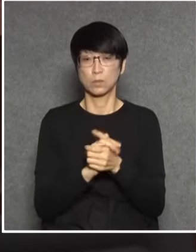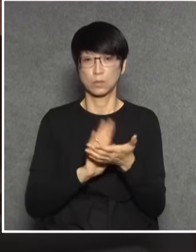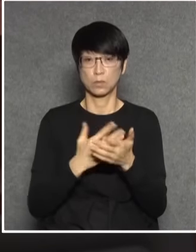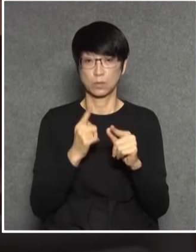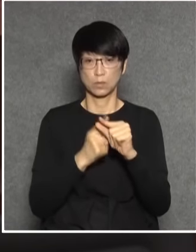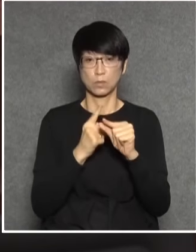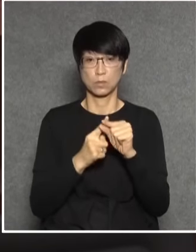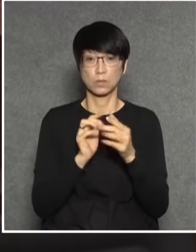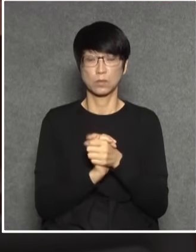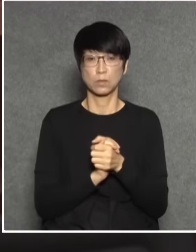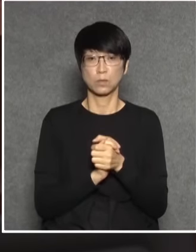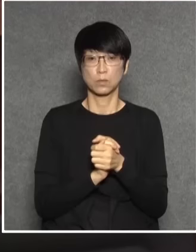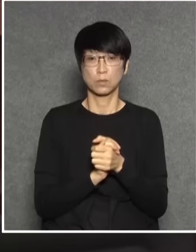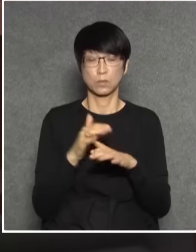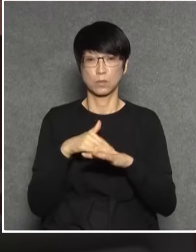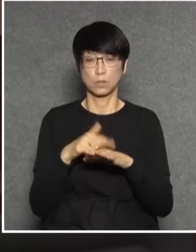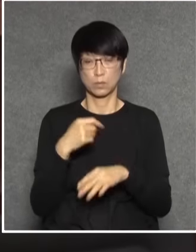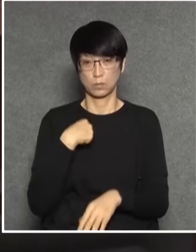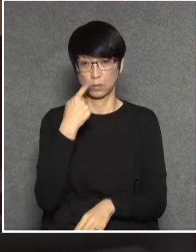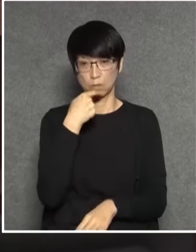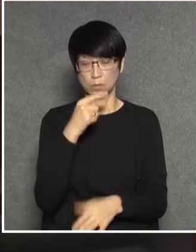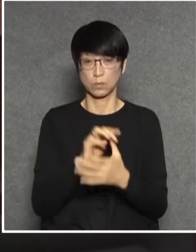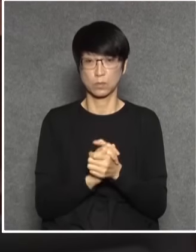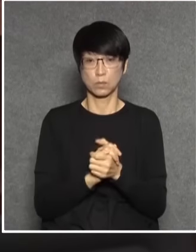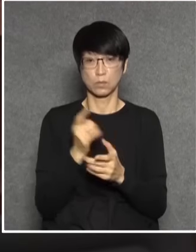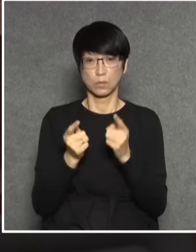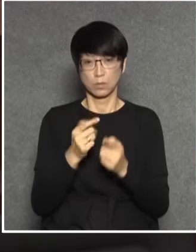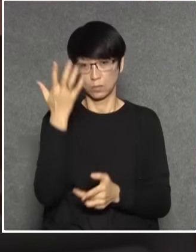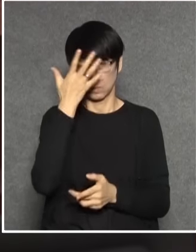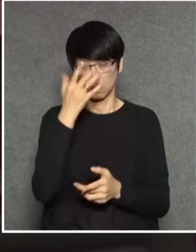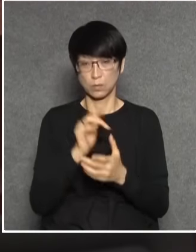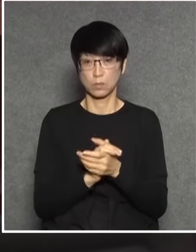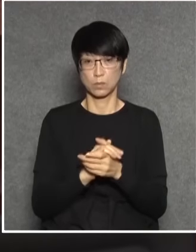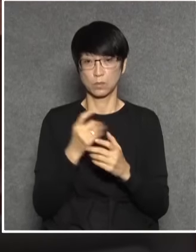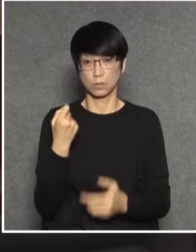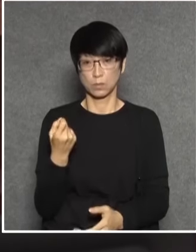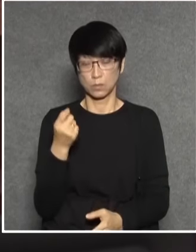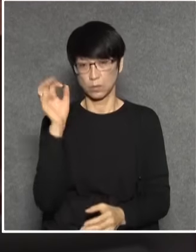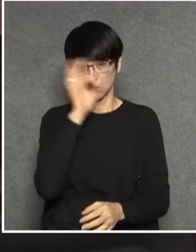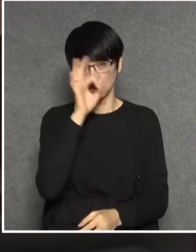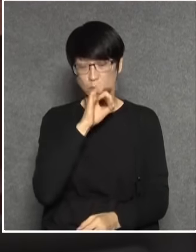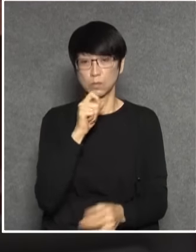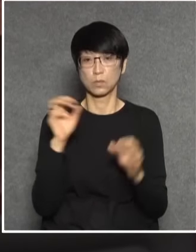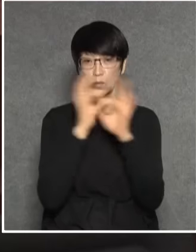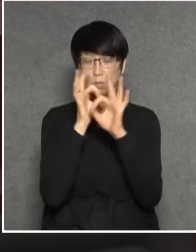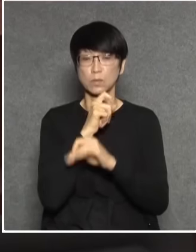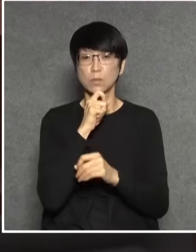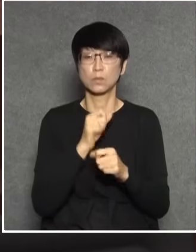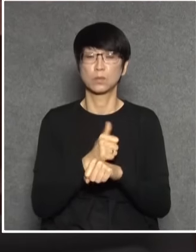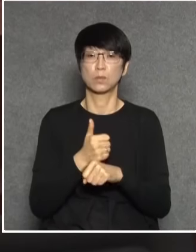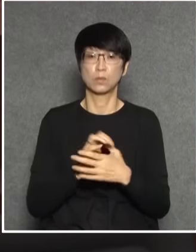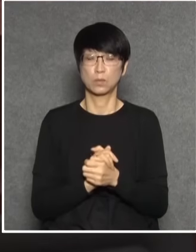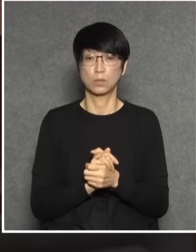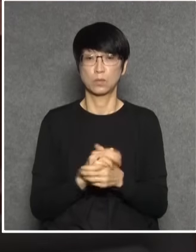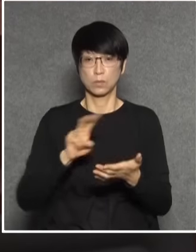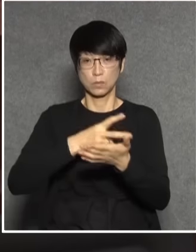本就會帶出剛才我指出較籠統而且是易生誤解的效果，繼而呢可能會令經修